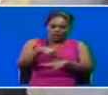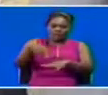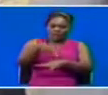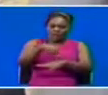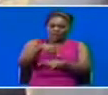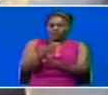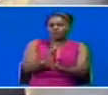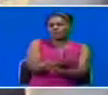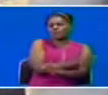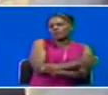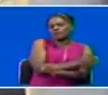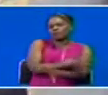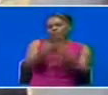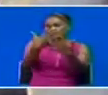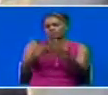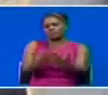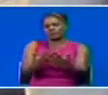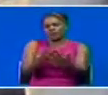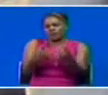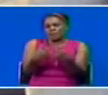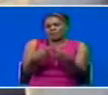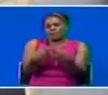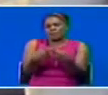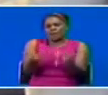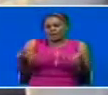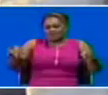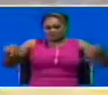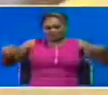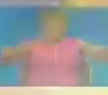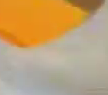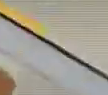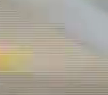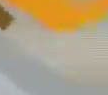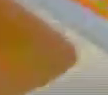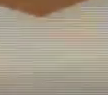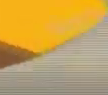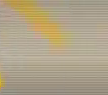ya kusukumwa gerezani, ila hawajaonyesha dalili za kutetereka.